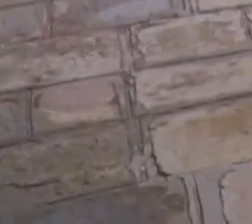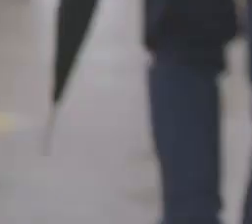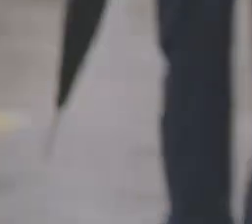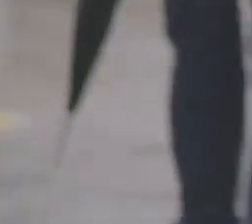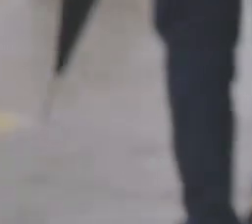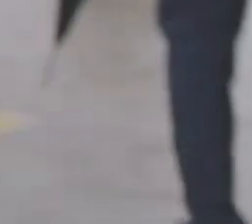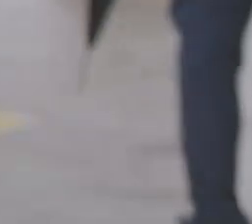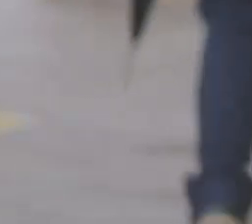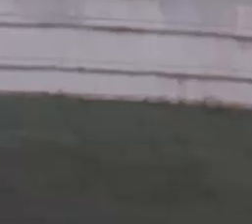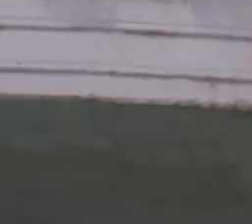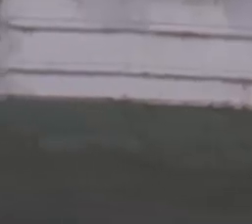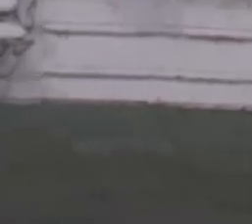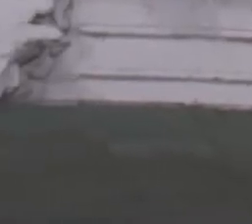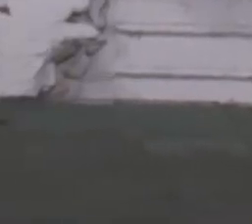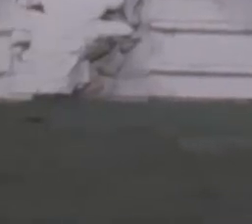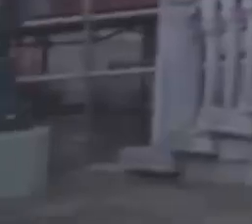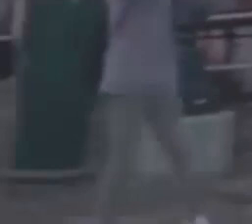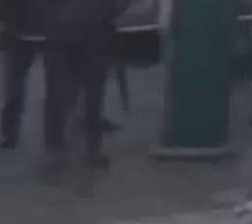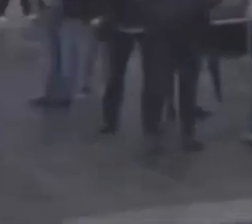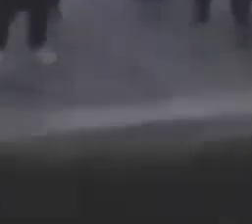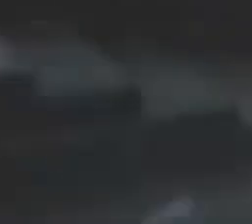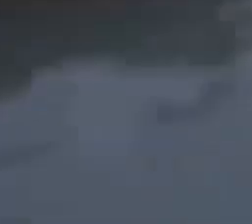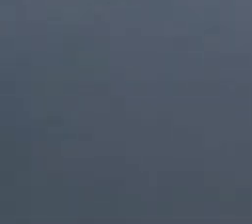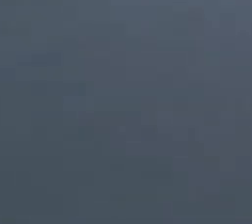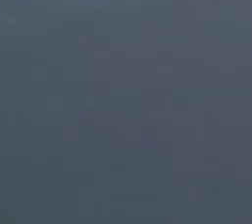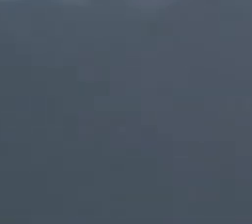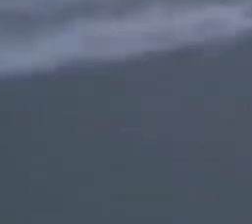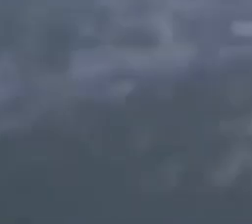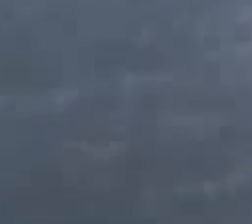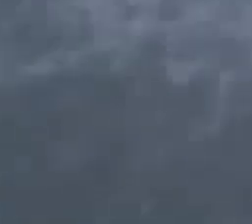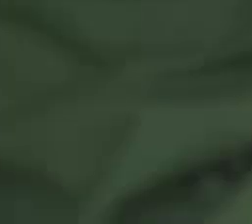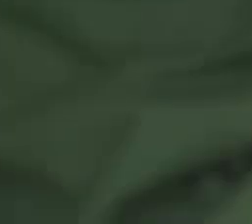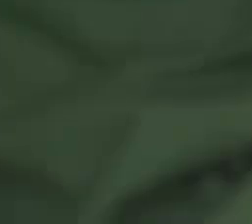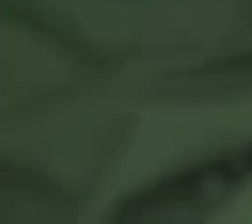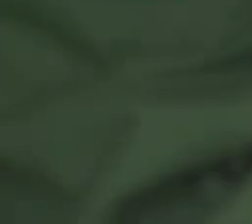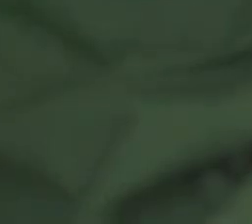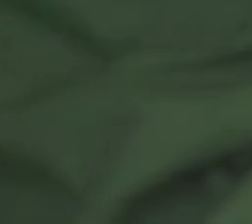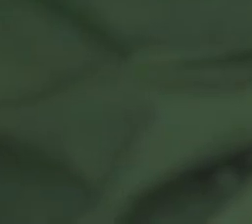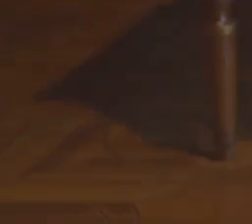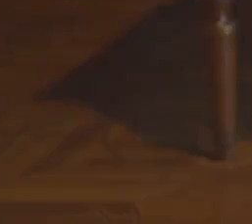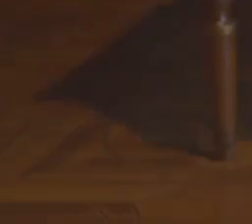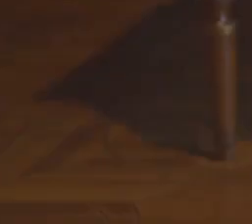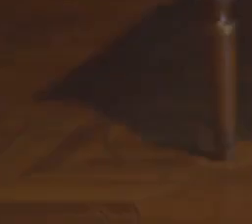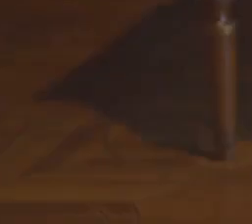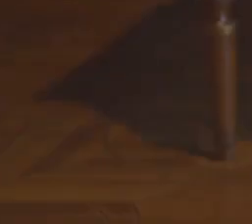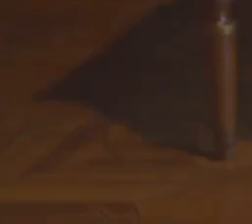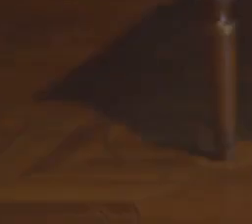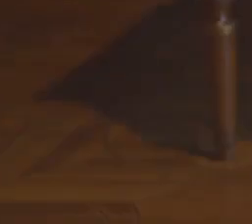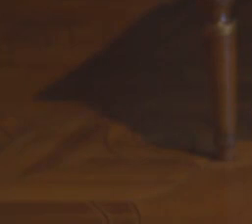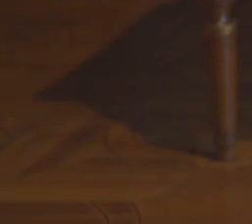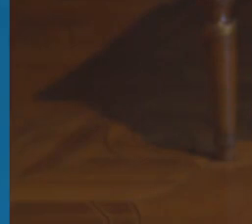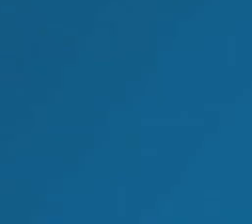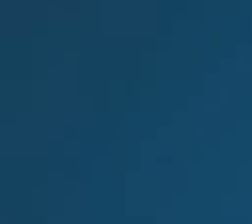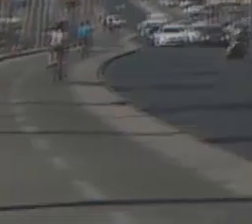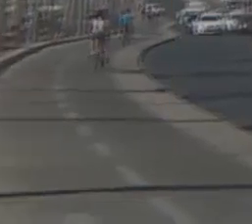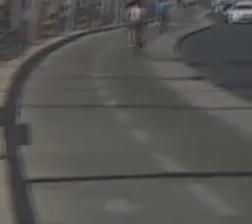עם תושבי ונציה המנסים להגביל את הכניסה לעיר. Da settembre entrerà in vigore una nuova misura, si chiama contributo